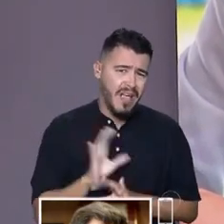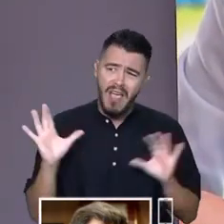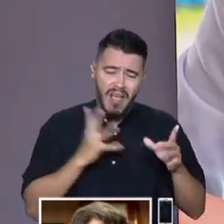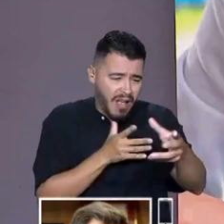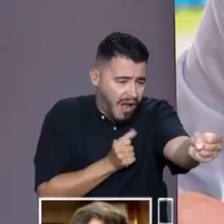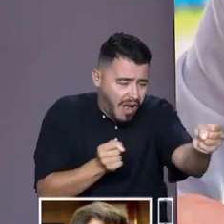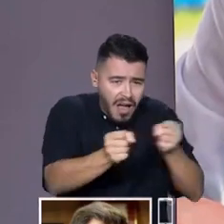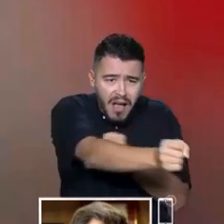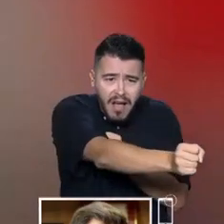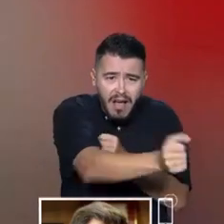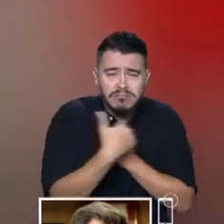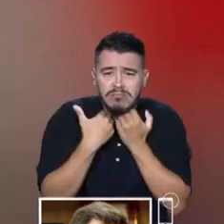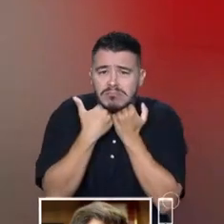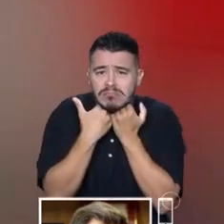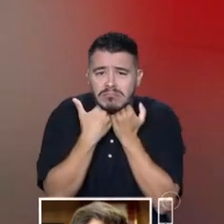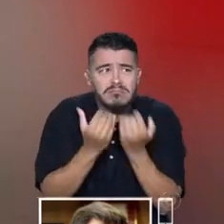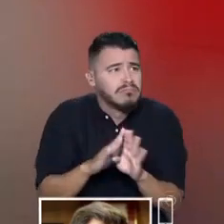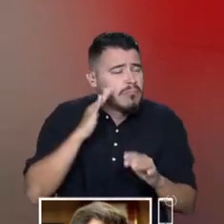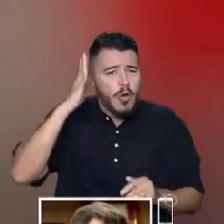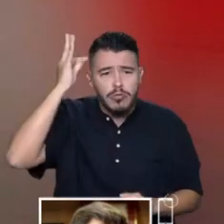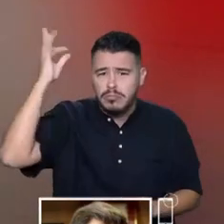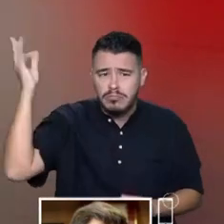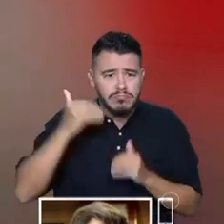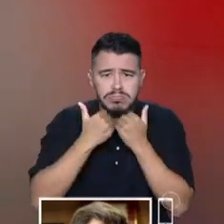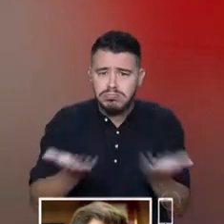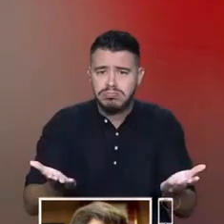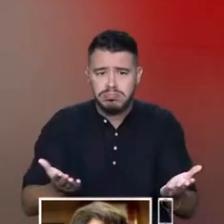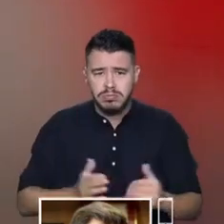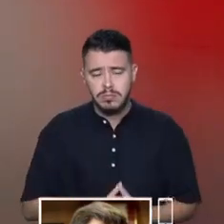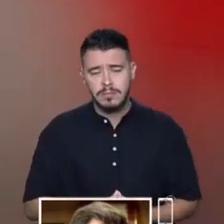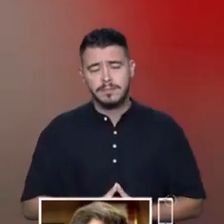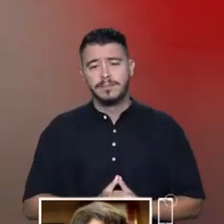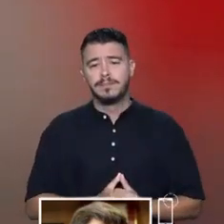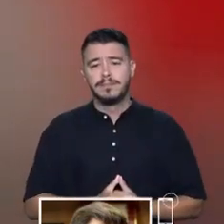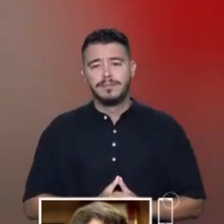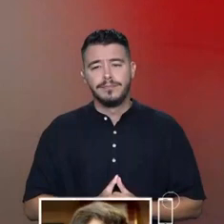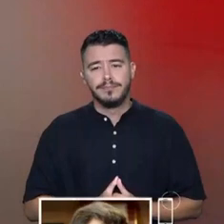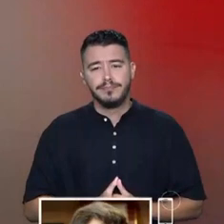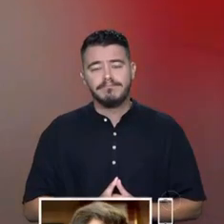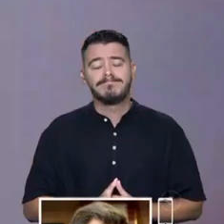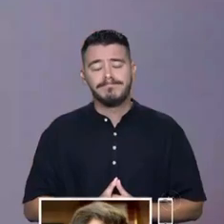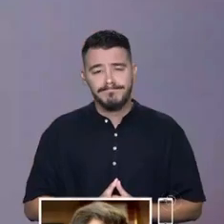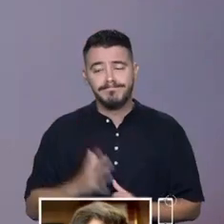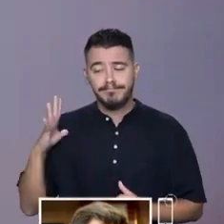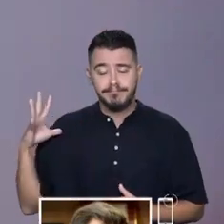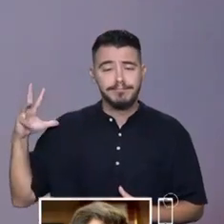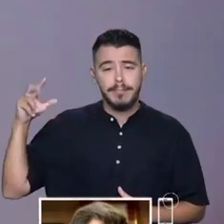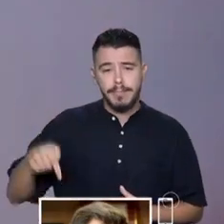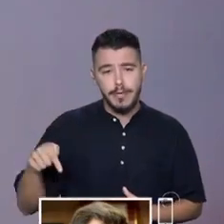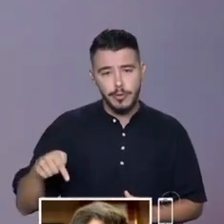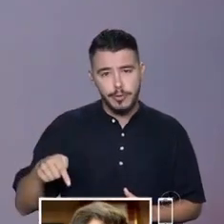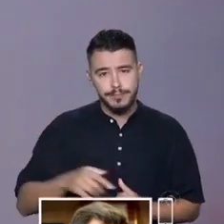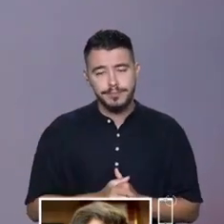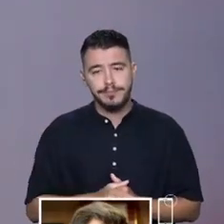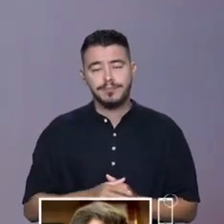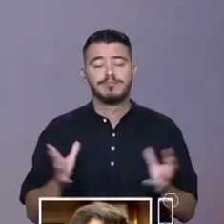μπορεί να το διαχειριστεί αυτό το πράγμα. Από εκεί και πέρα, εκείνο που μπορώ να σας πω είναι ότι μέχρι τώρα τον όρο